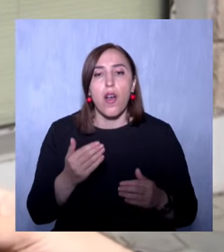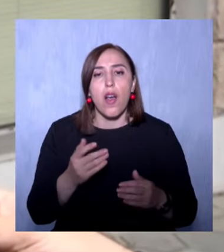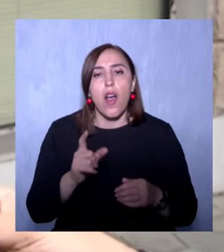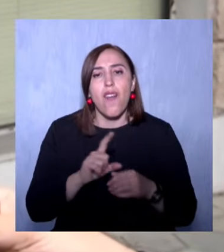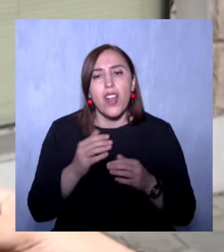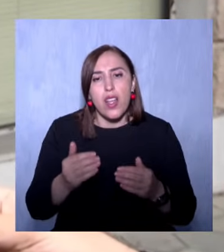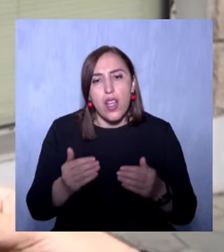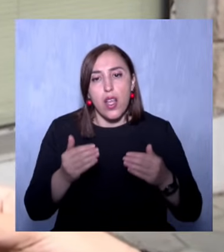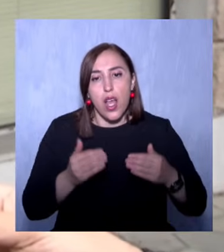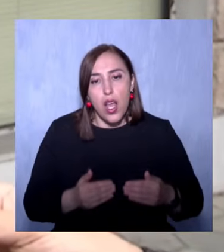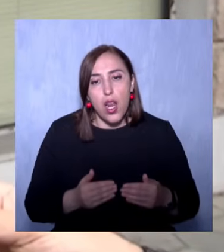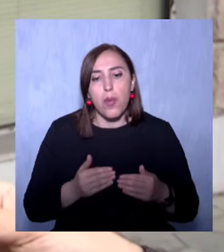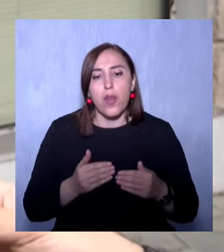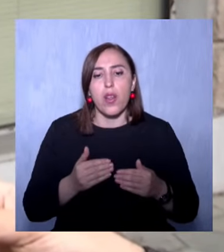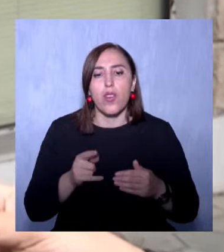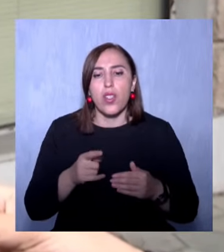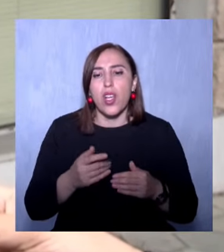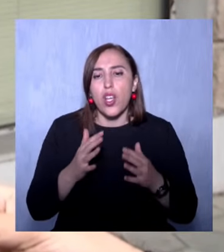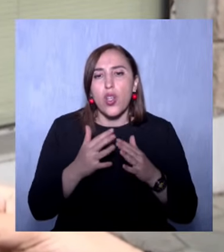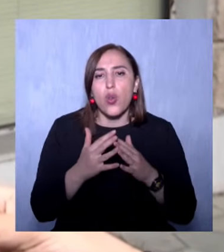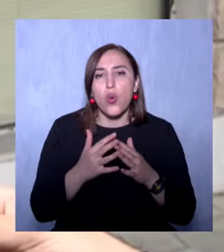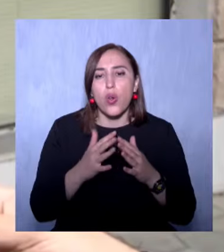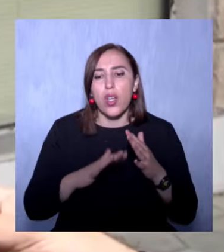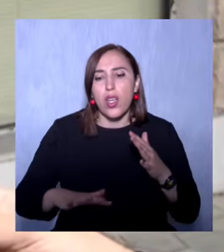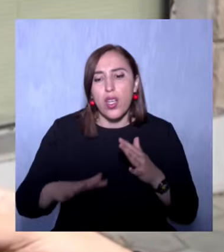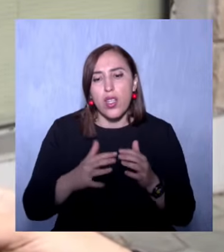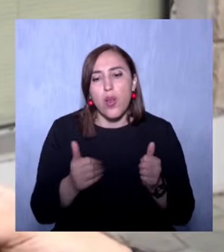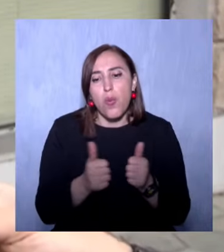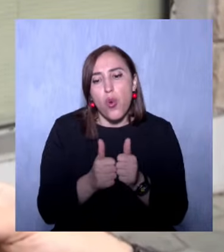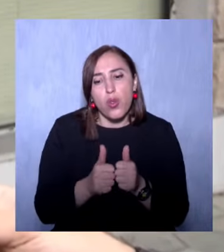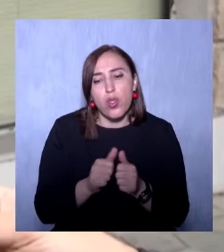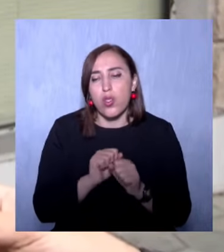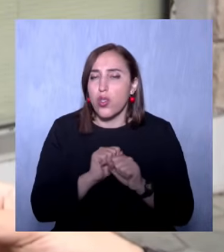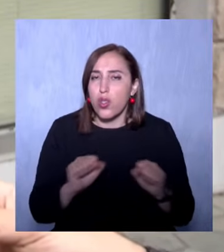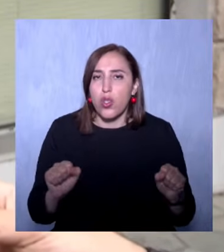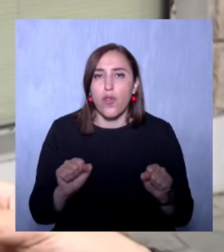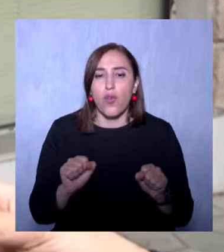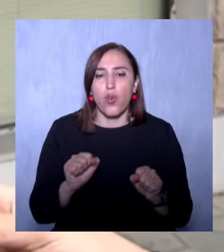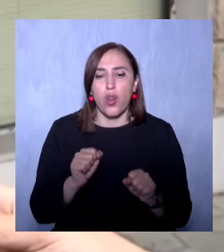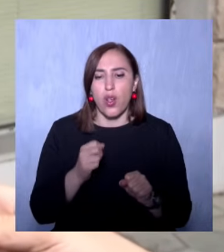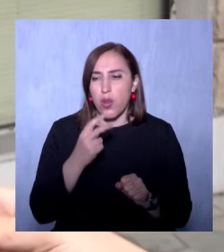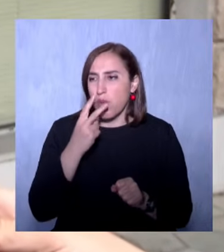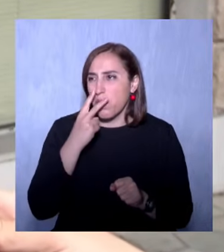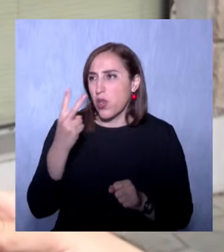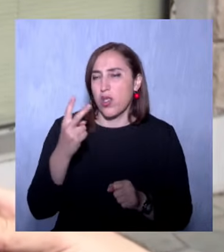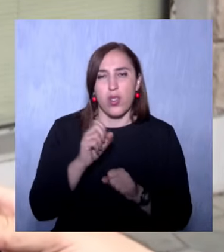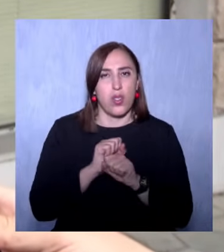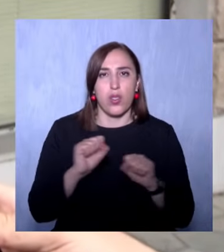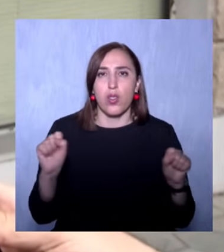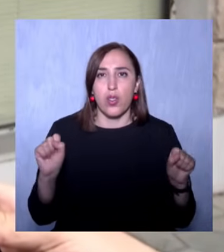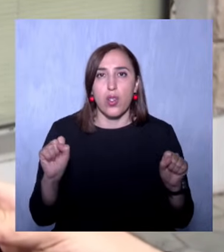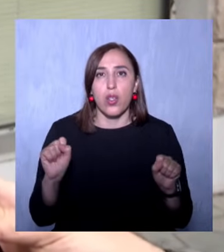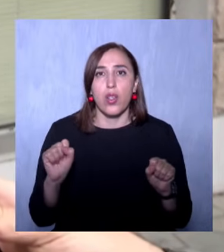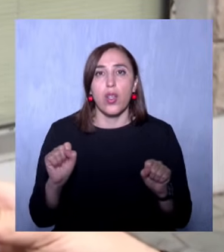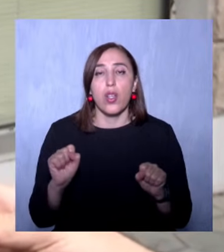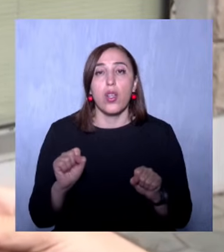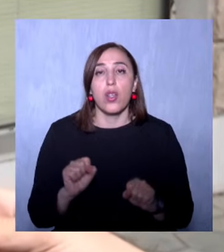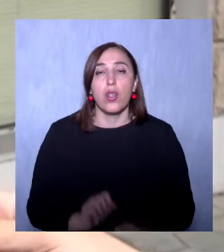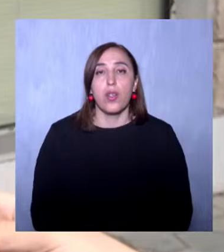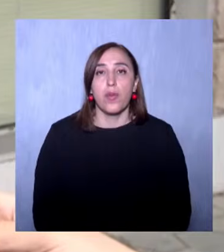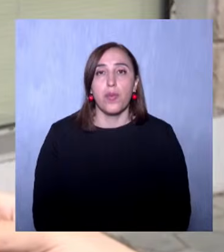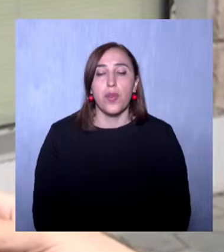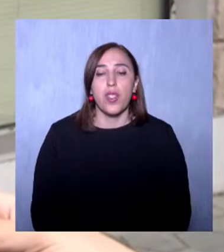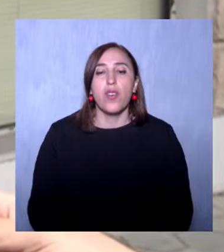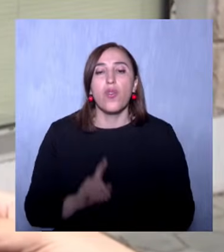խաղաղ բնակավայրերի մոտակայքից, որպեսզի գոնե ուղիղ դիտարկման տակ չպահեն այդ բնակավայրերը, եւ այսպես